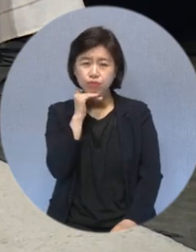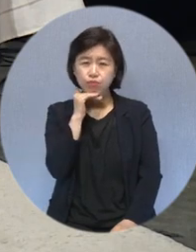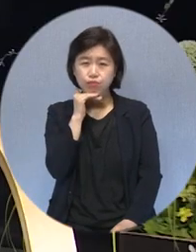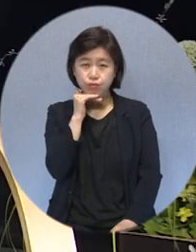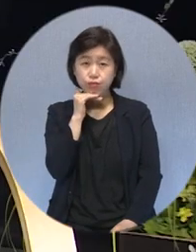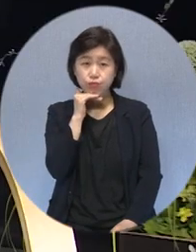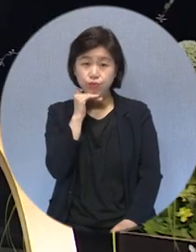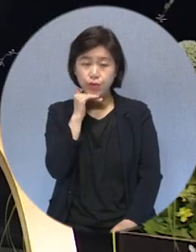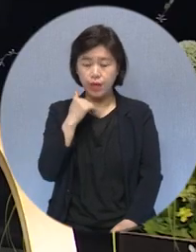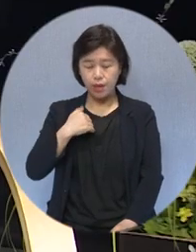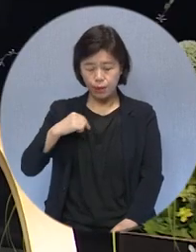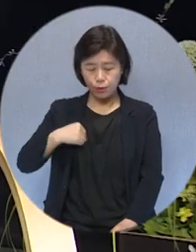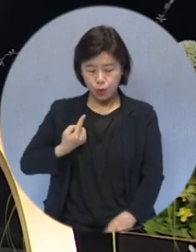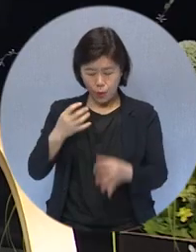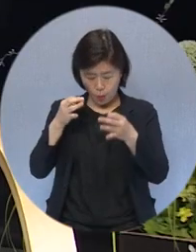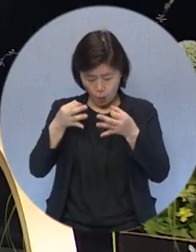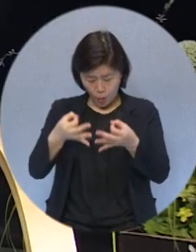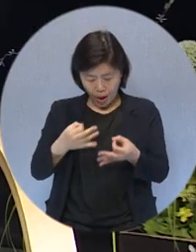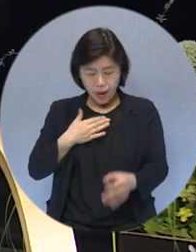감정이 남아있는지,